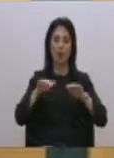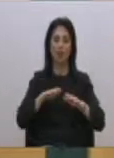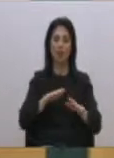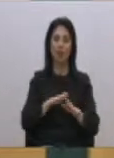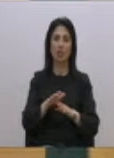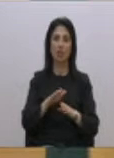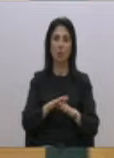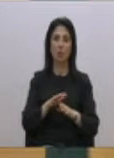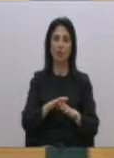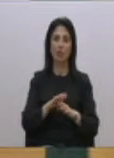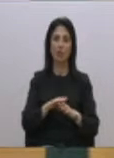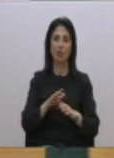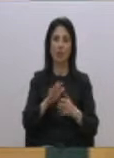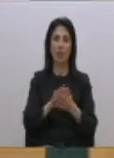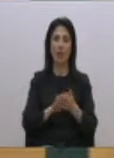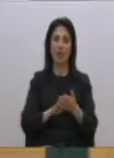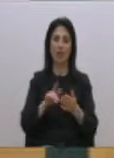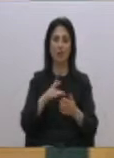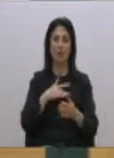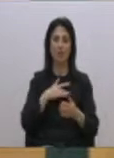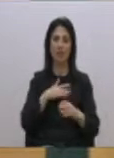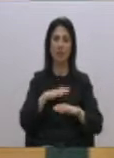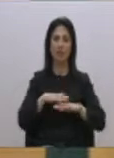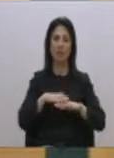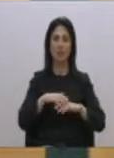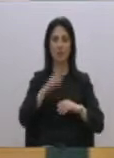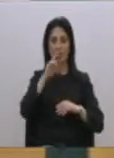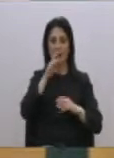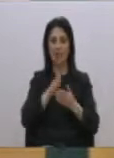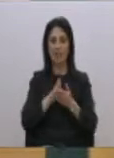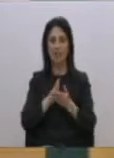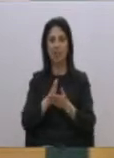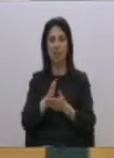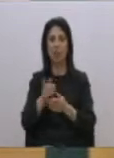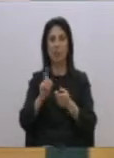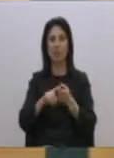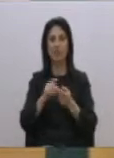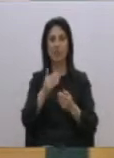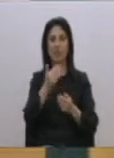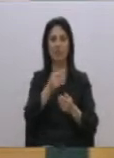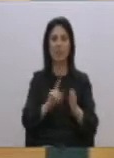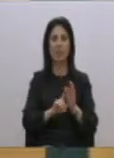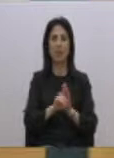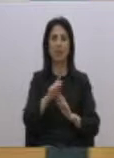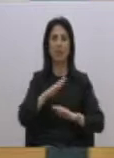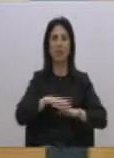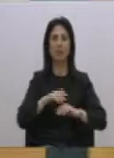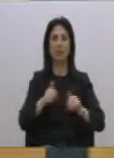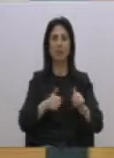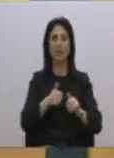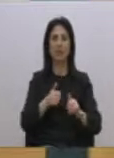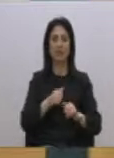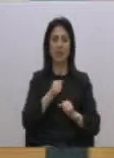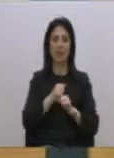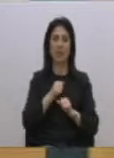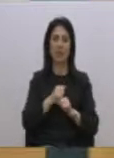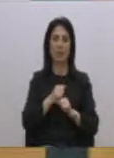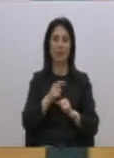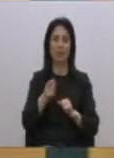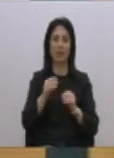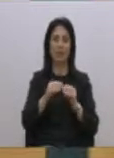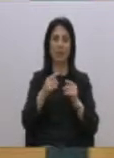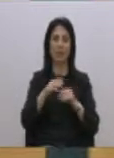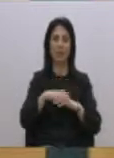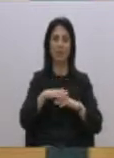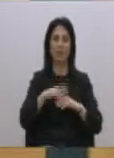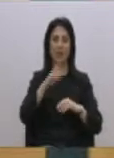შესრულებას, განაგრძობს იმ სავარაუდო დისციპლინური გადაცდომის ჩადენას, რომელთან დაკავშირებითაც მის მიმართ დაიწყო დისციპლინური დევნა, ანდა ჩაიდენს იმავე სხვა